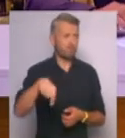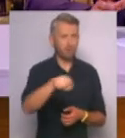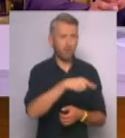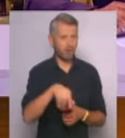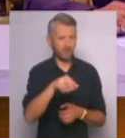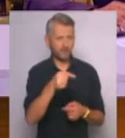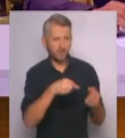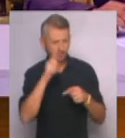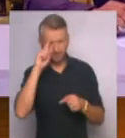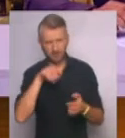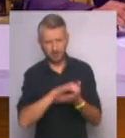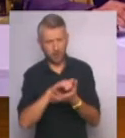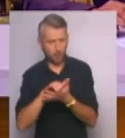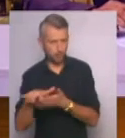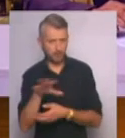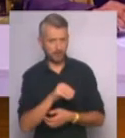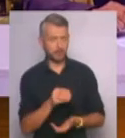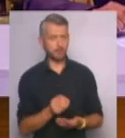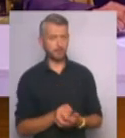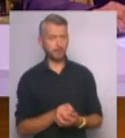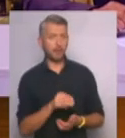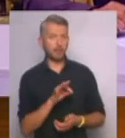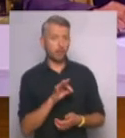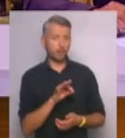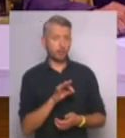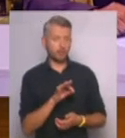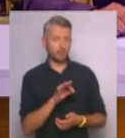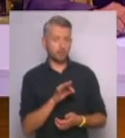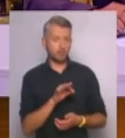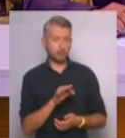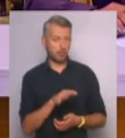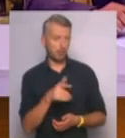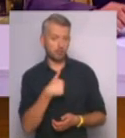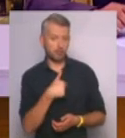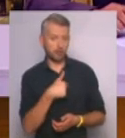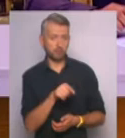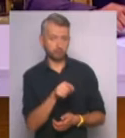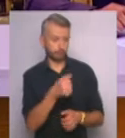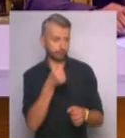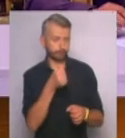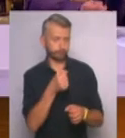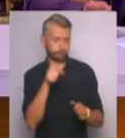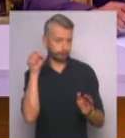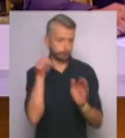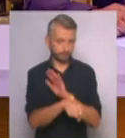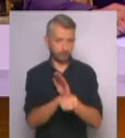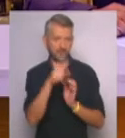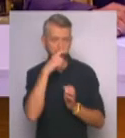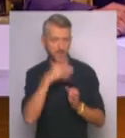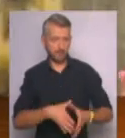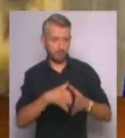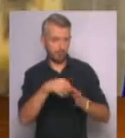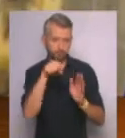знаємо. Звичайно, так. То вкинув сміттєвий бакс, написав. Ну, можливо, це і правильний підпис, тому що